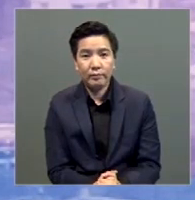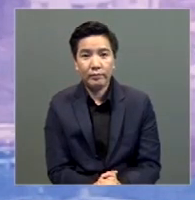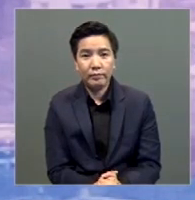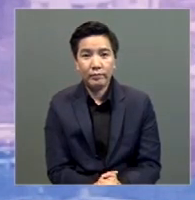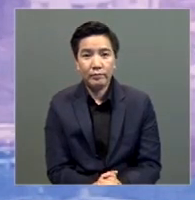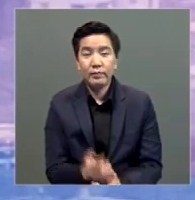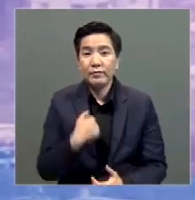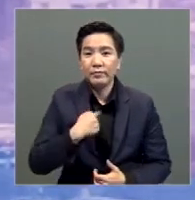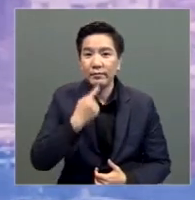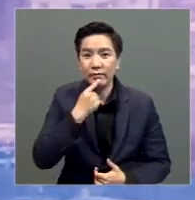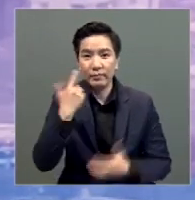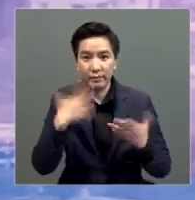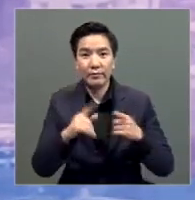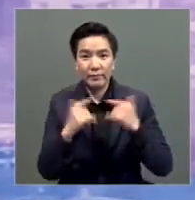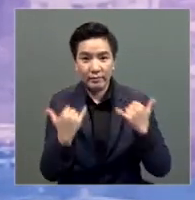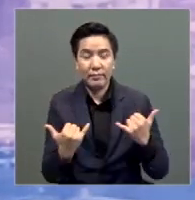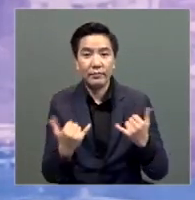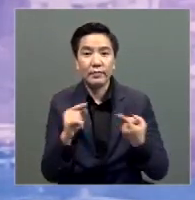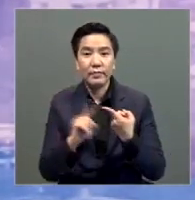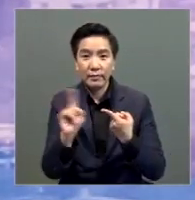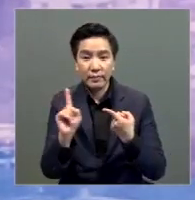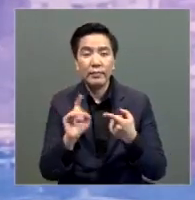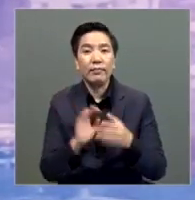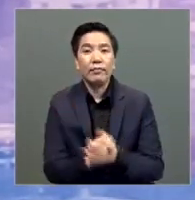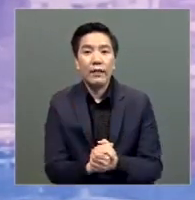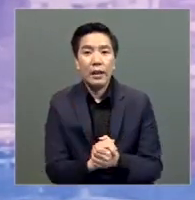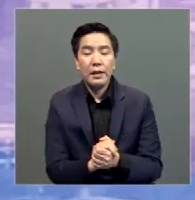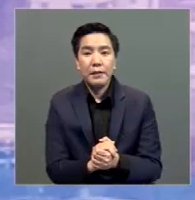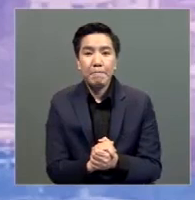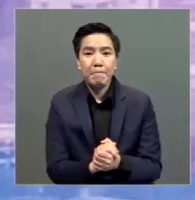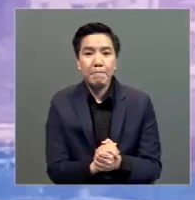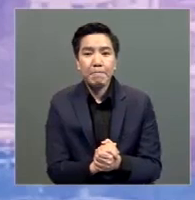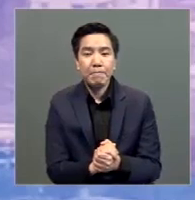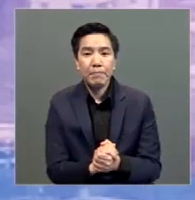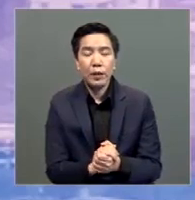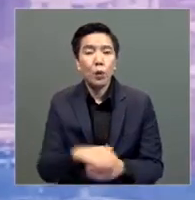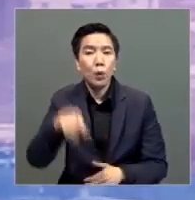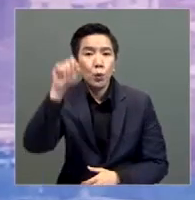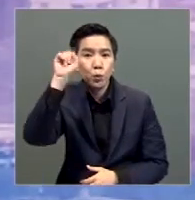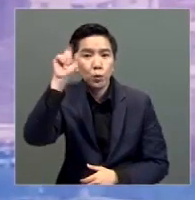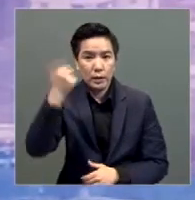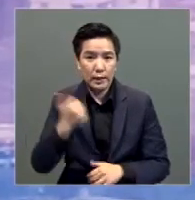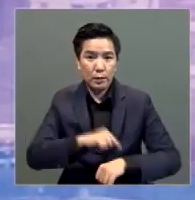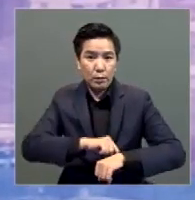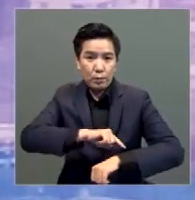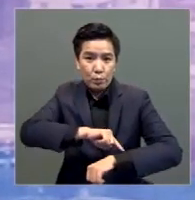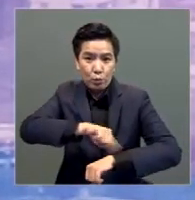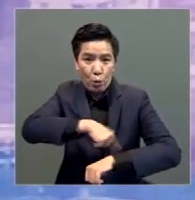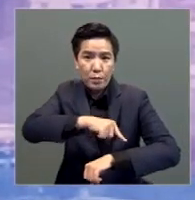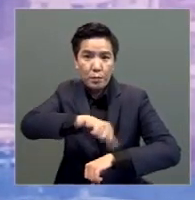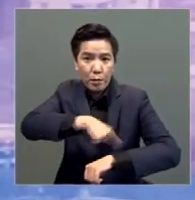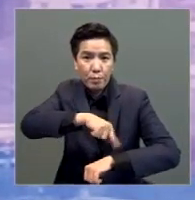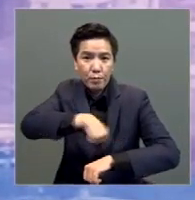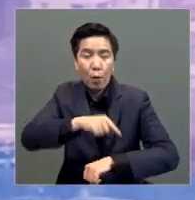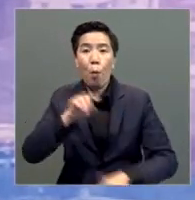แล้วก็ได้เรียนให้ทราบแล้วว่าขณะนี้เคอร์ฟิวมัน6ชั่วโมงถ้าประ